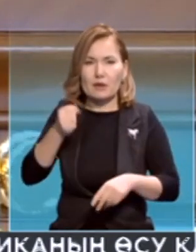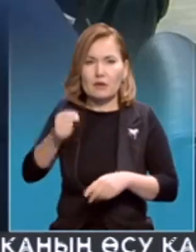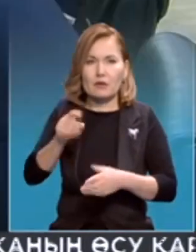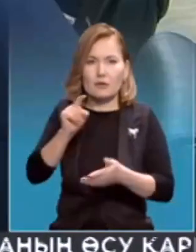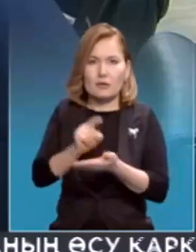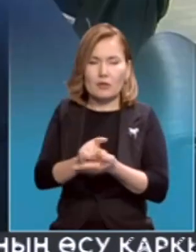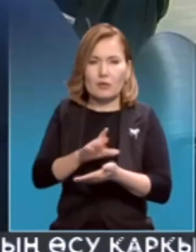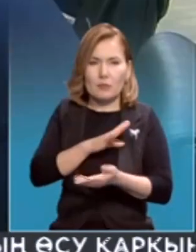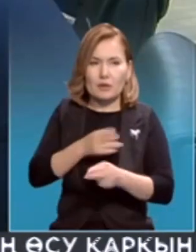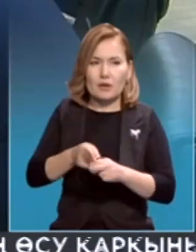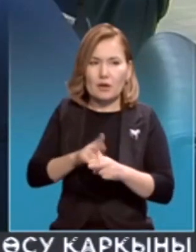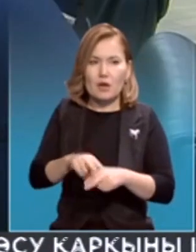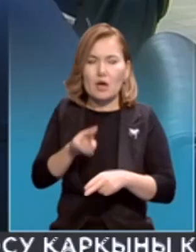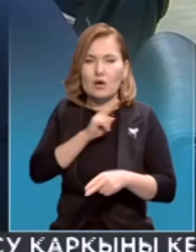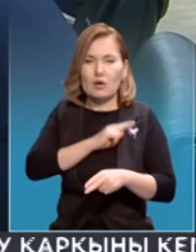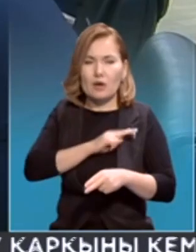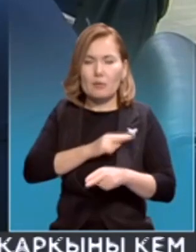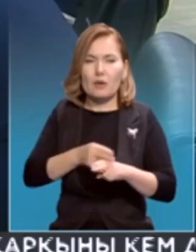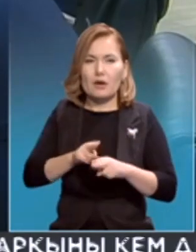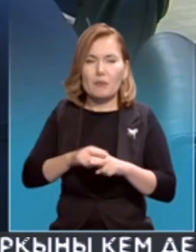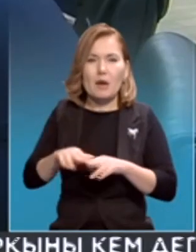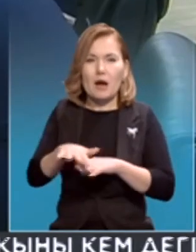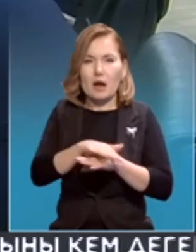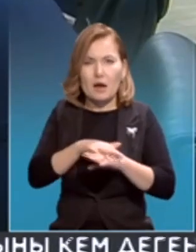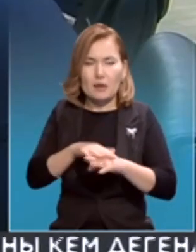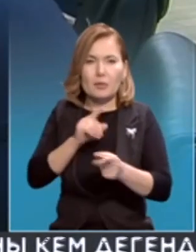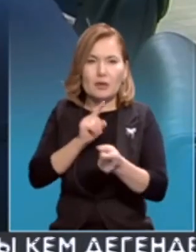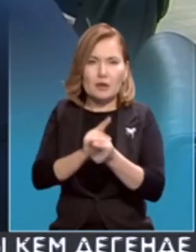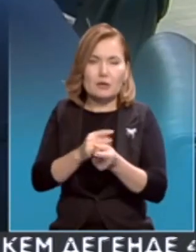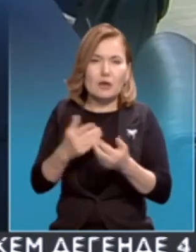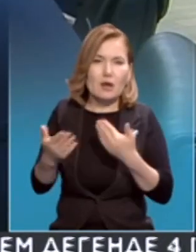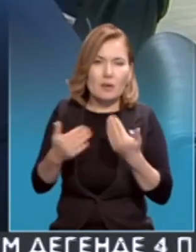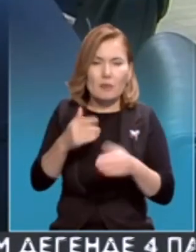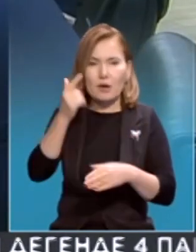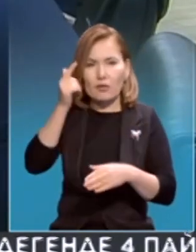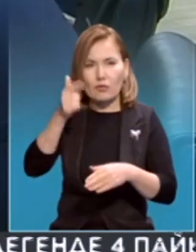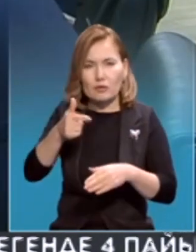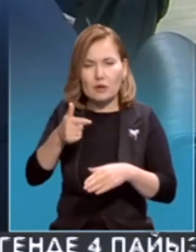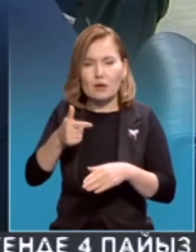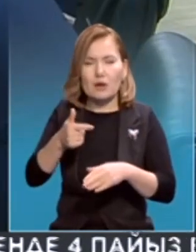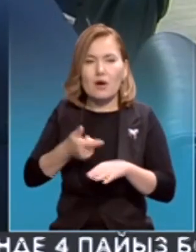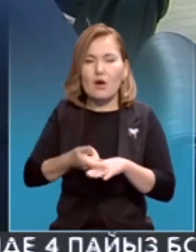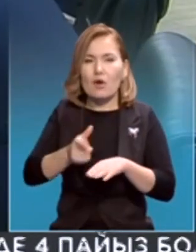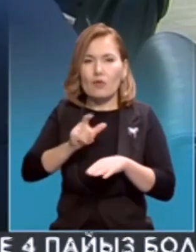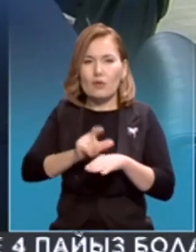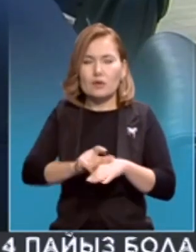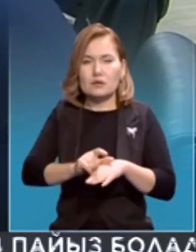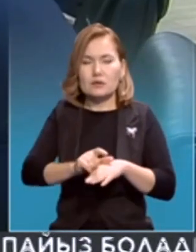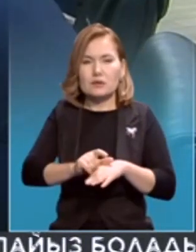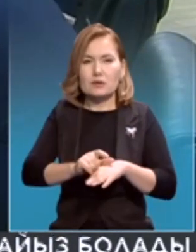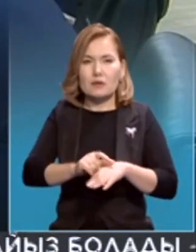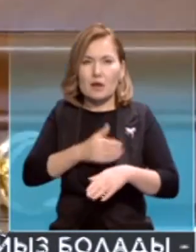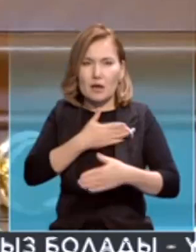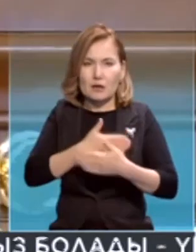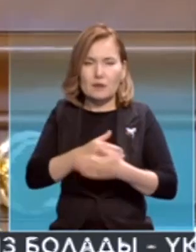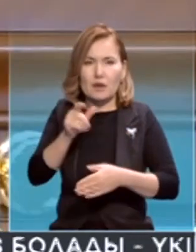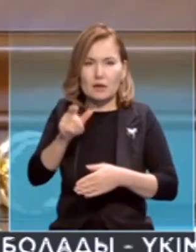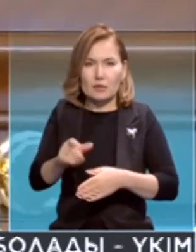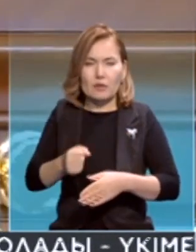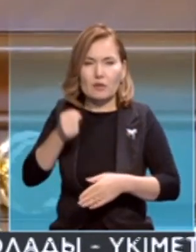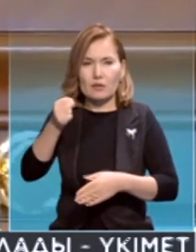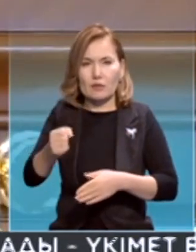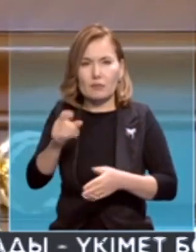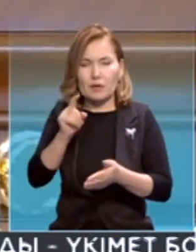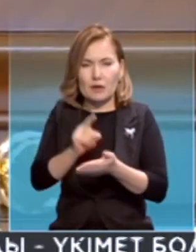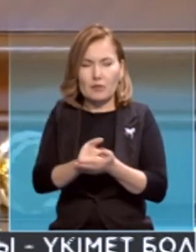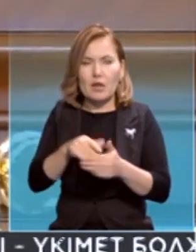тиіс. Мұндай қызметке жұртпен тілдесе алатын көзі ашық, көкірегі ояу азаматтар келу керек.